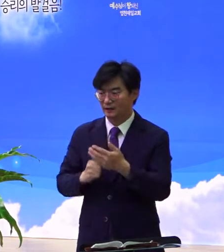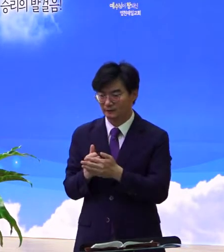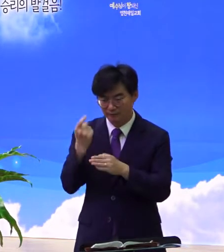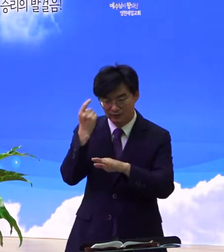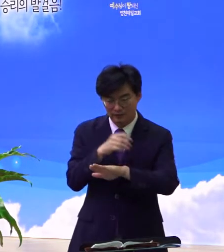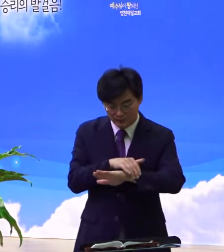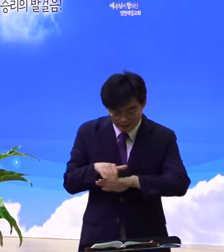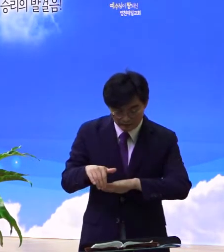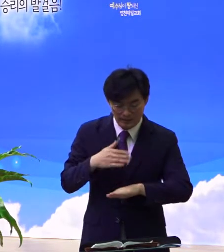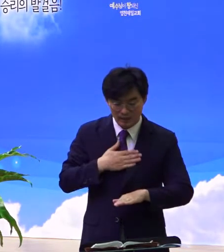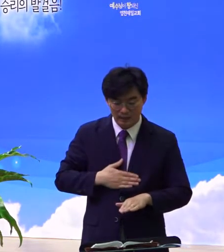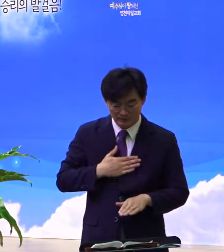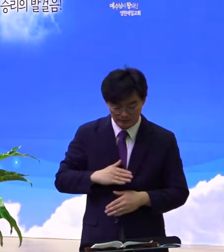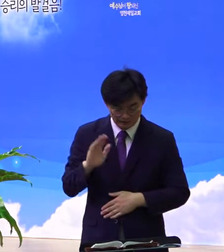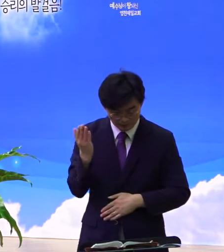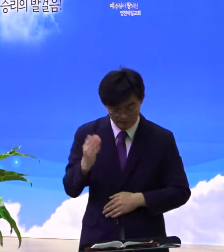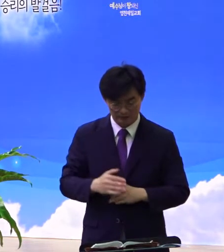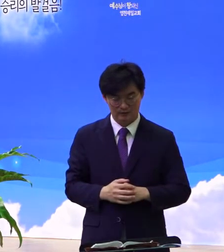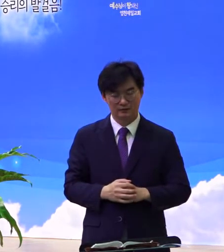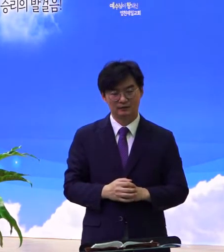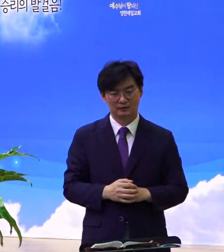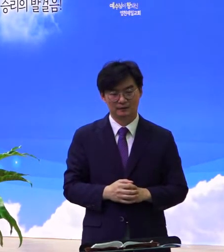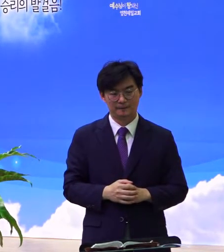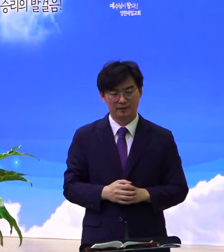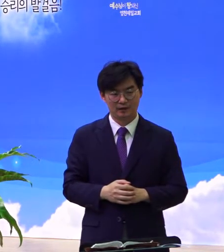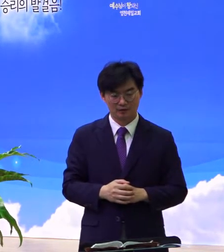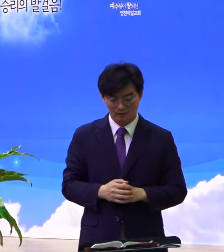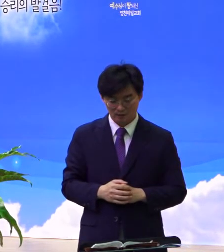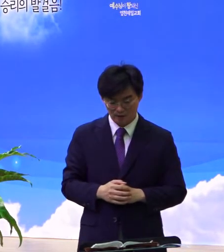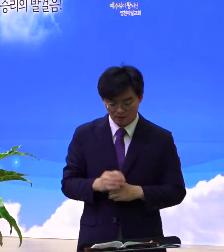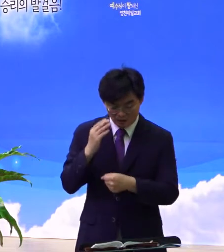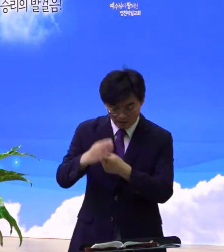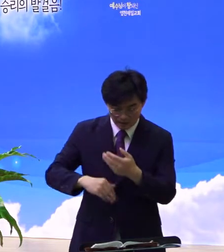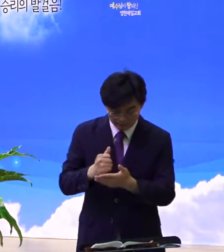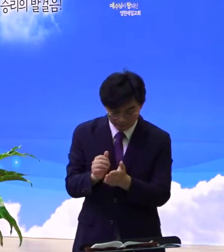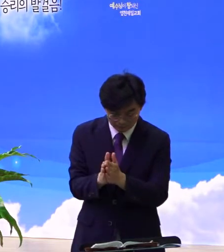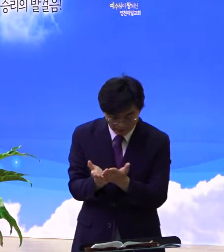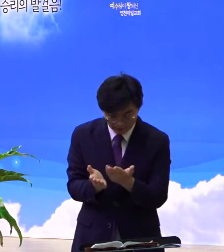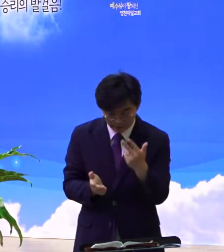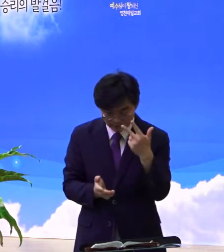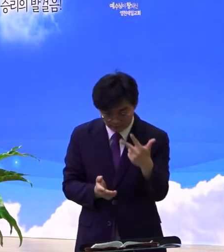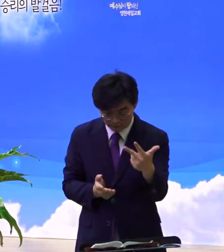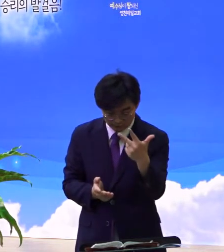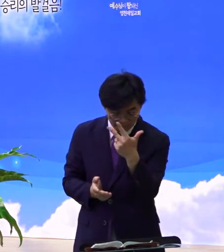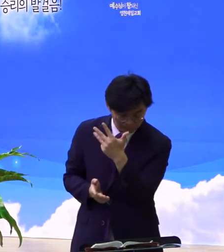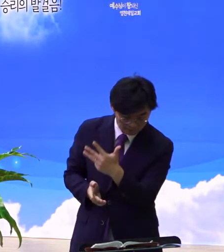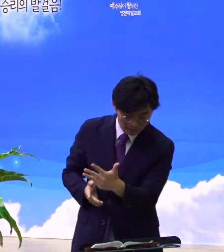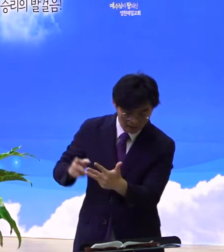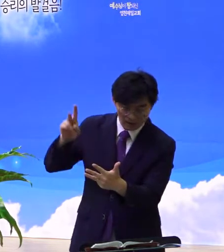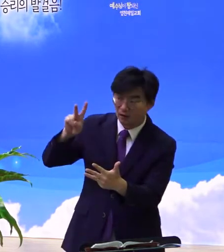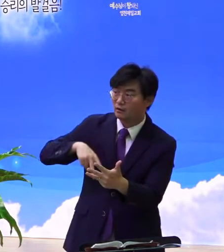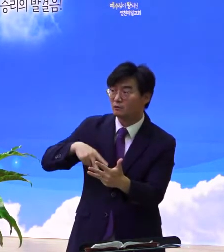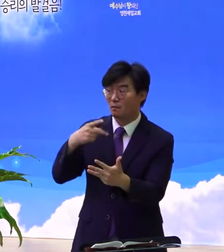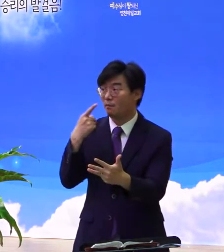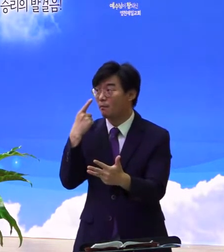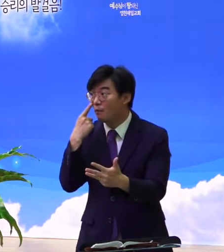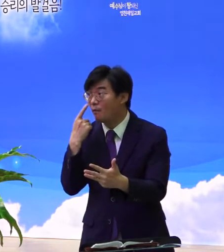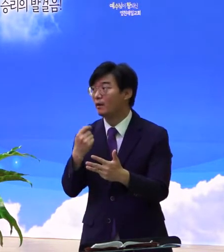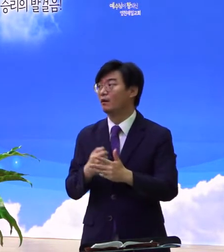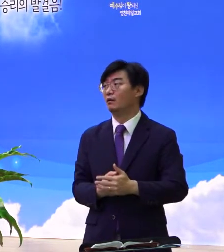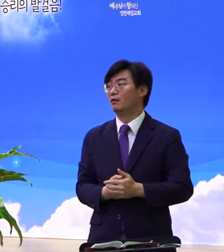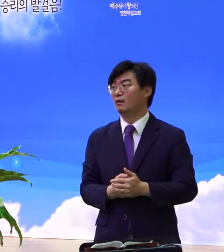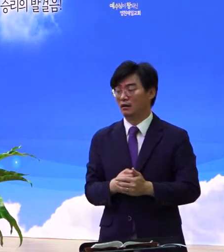다윗은 기록했습니다. 오늘 본문의 7절과 8절의 말씀인데요. 여러분 앞에 있는 성경 자막을 보시면서